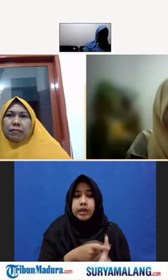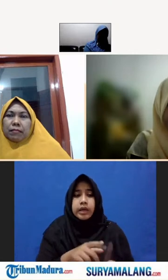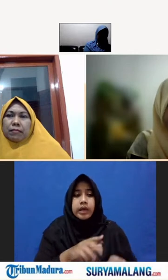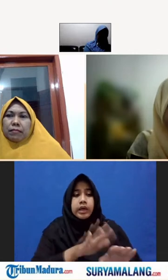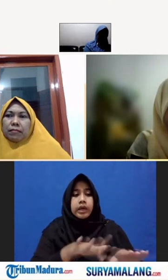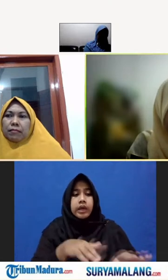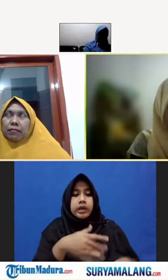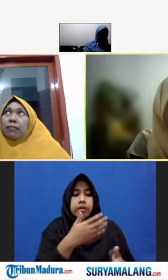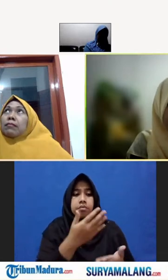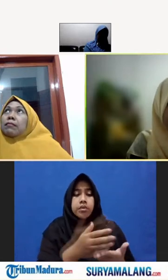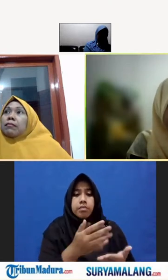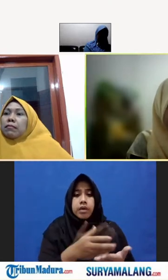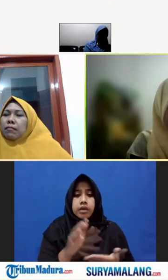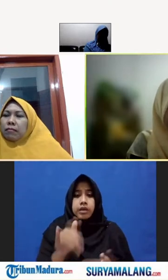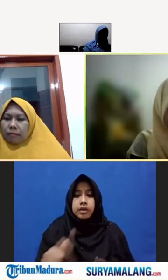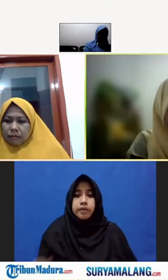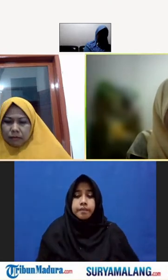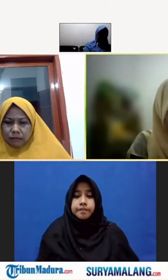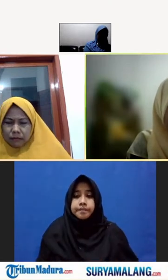Bu ya. Iya.